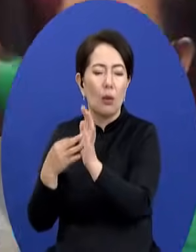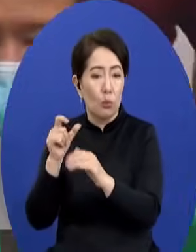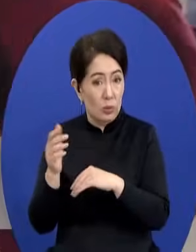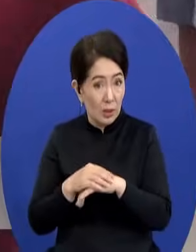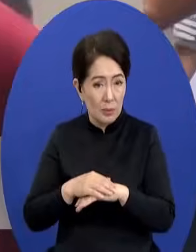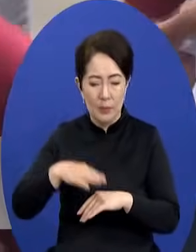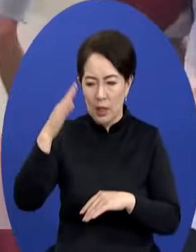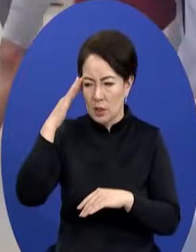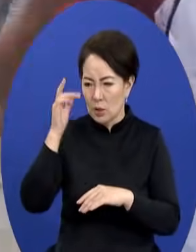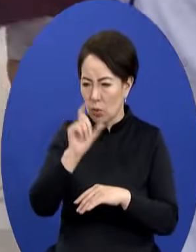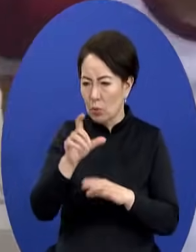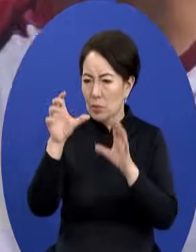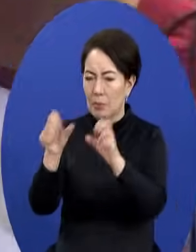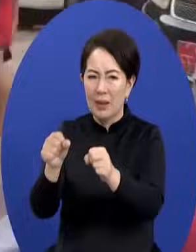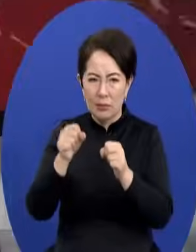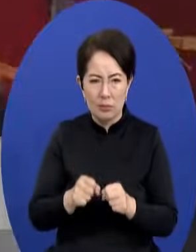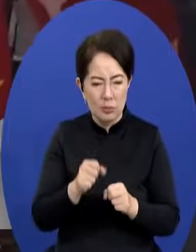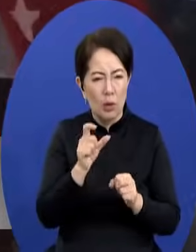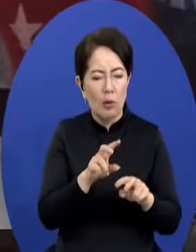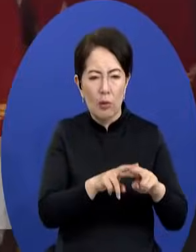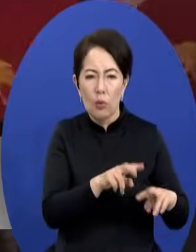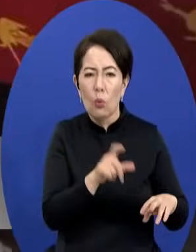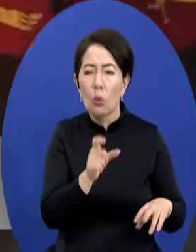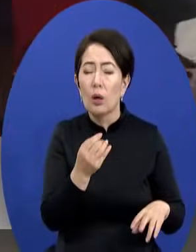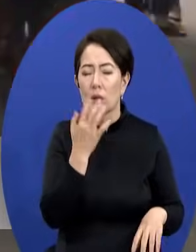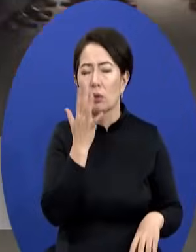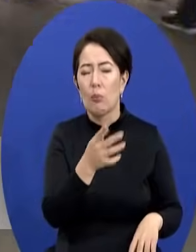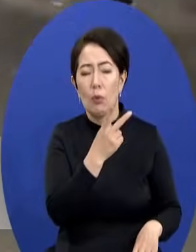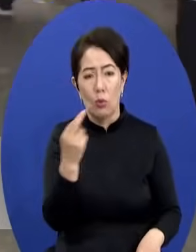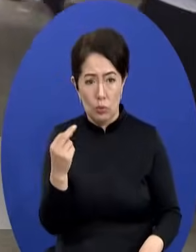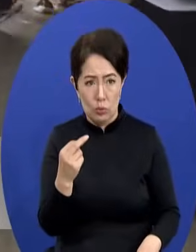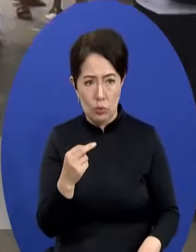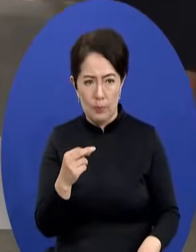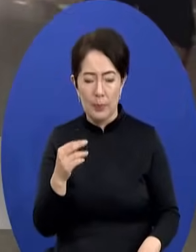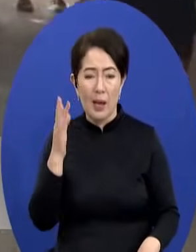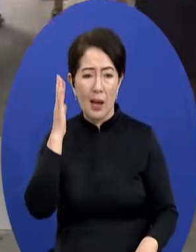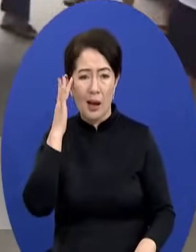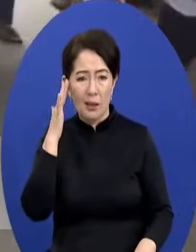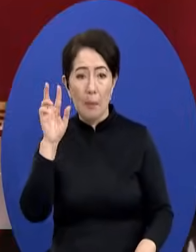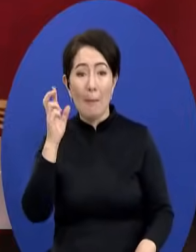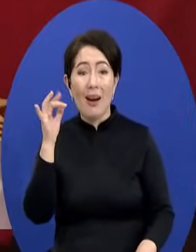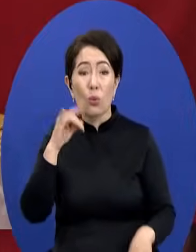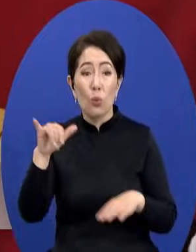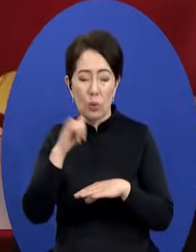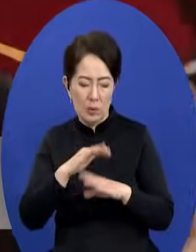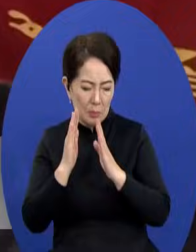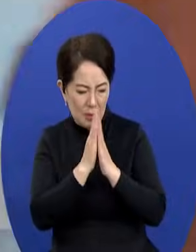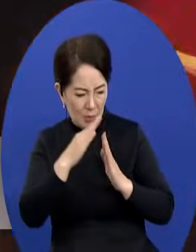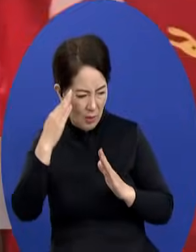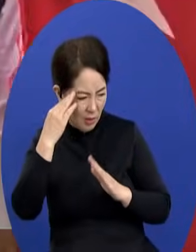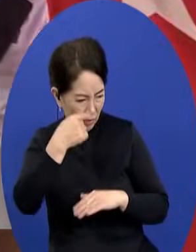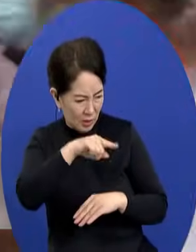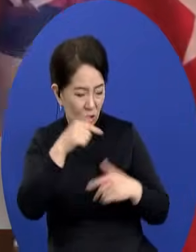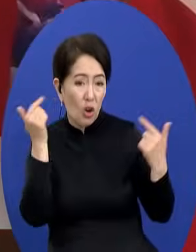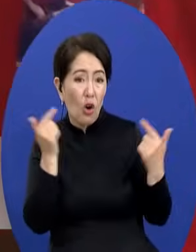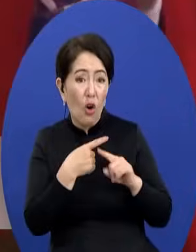тоо 5200 хүрсэн мэдээлэл бол гарч байгаа. Барууны орнууд Мьянмарын армийнхны эсрэг хориг тавиад байна. Америк нэгдсэн